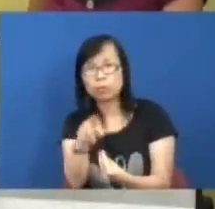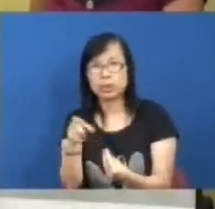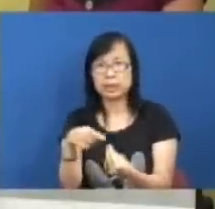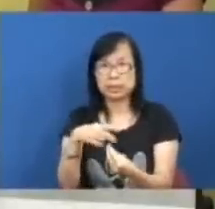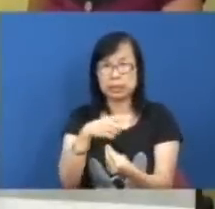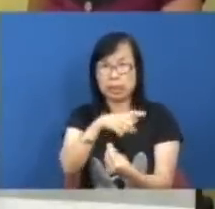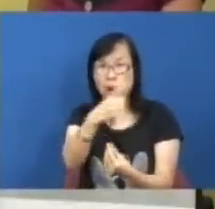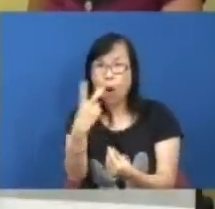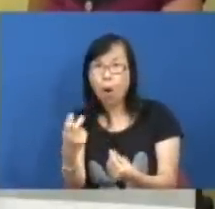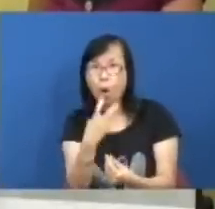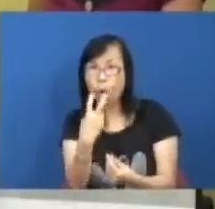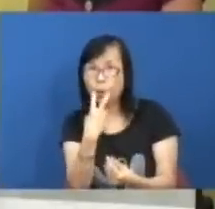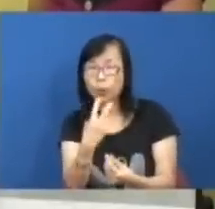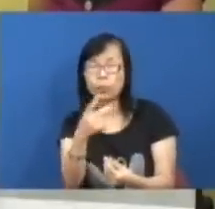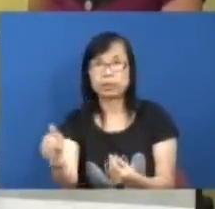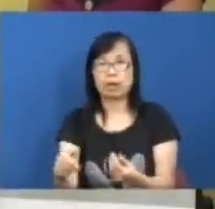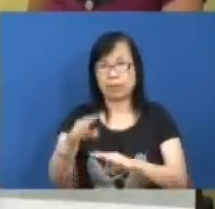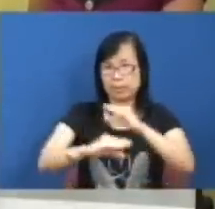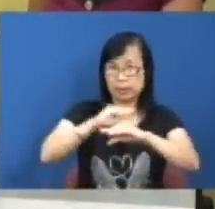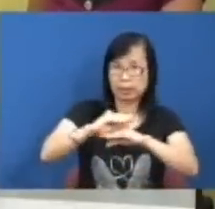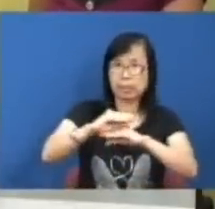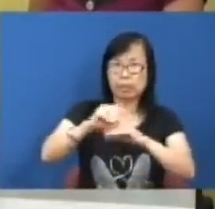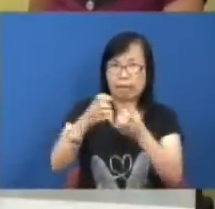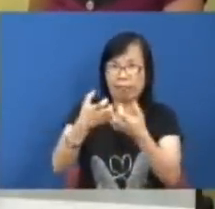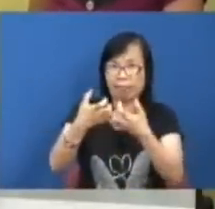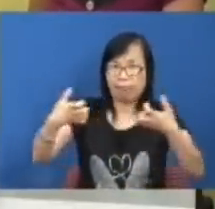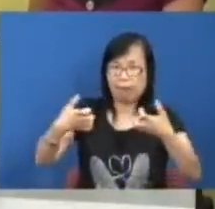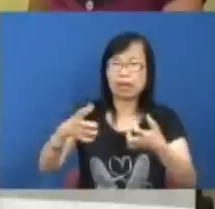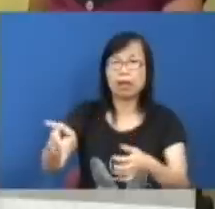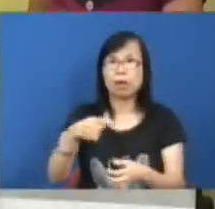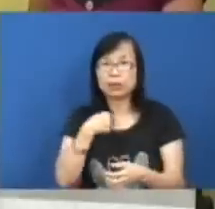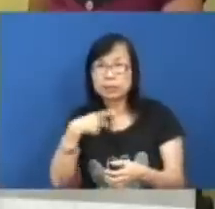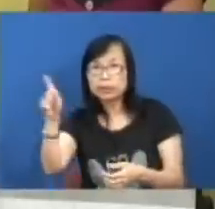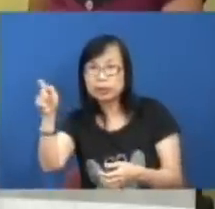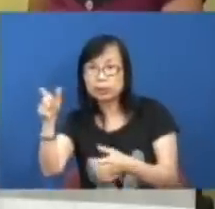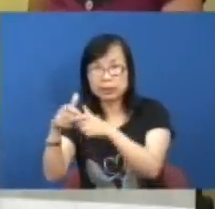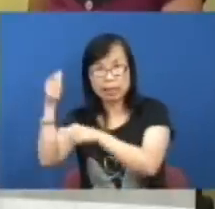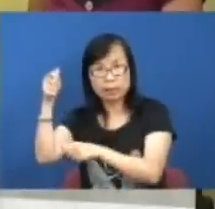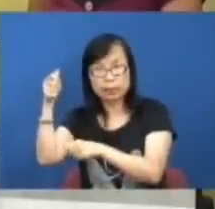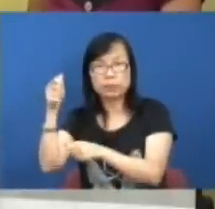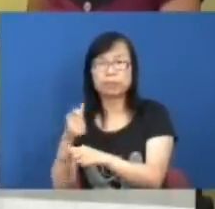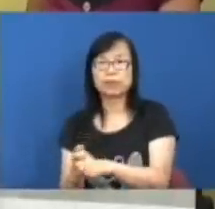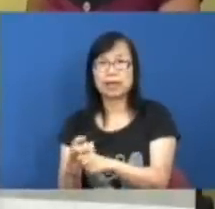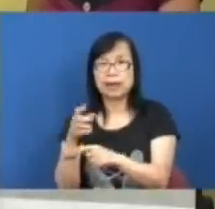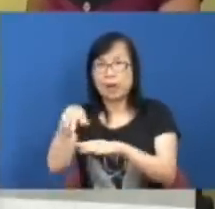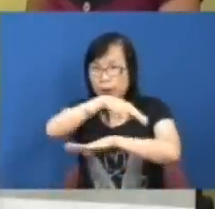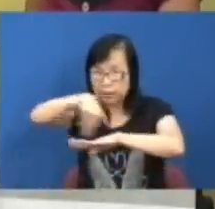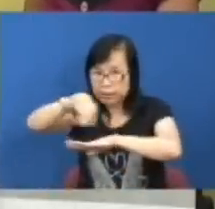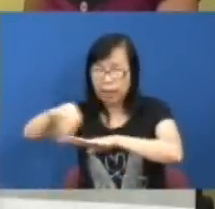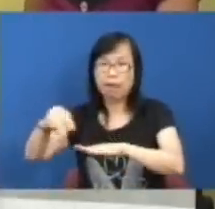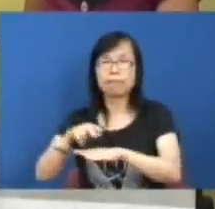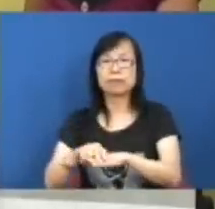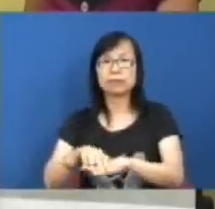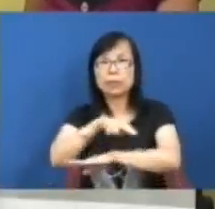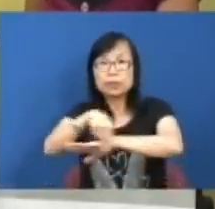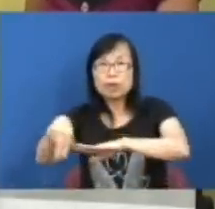啲空鼓嘅位置或者一啲結構性嘅裂縫咧，結構性裂縫我哋都會揸住呢一類型嘅尺咧去度翻啊，呢一